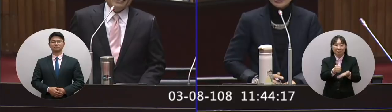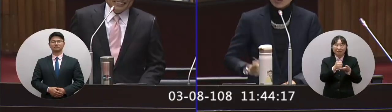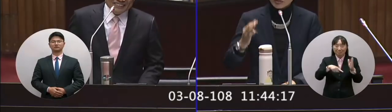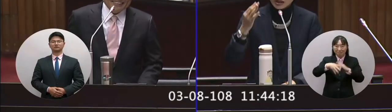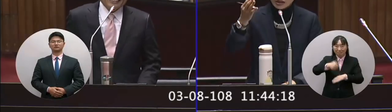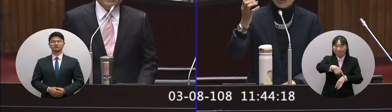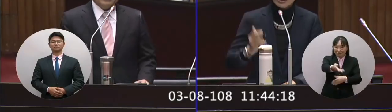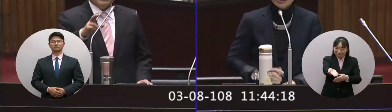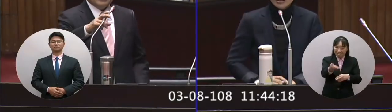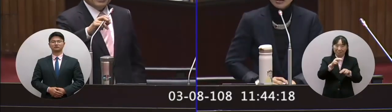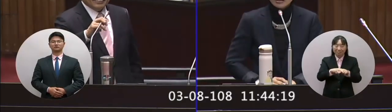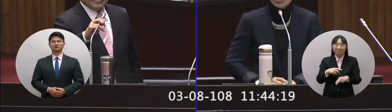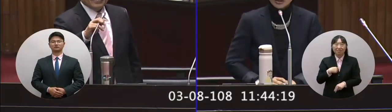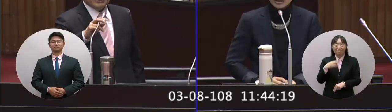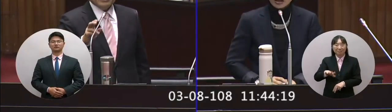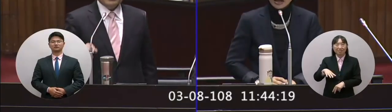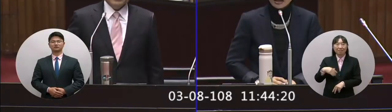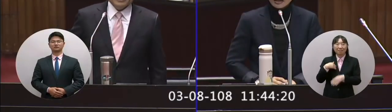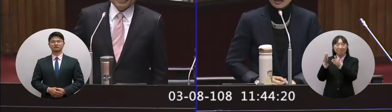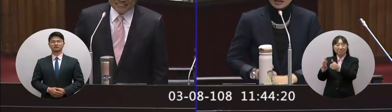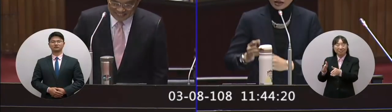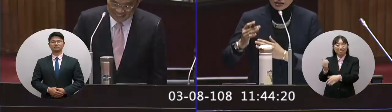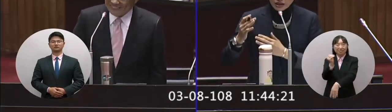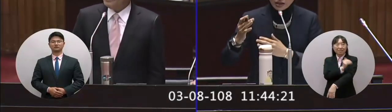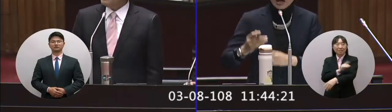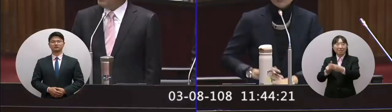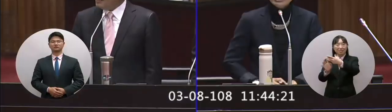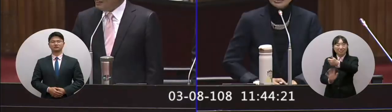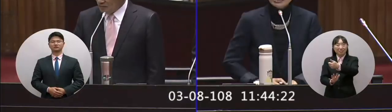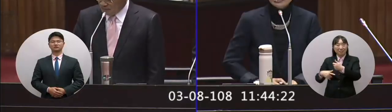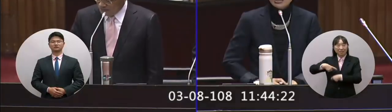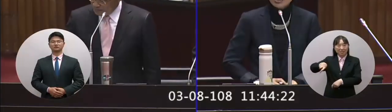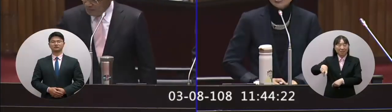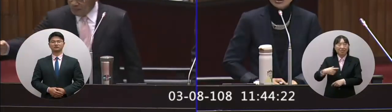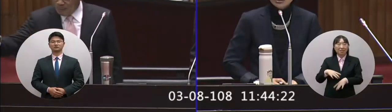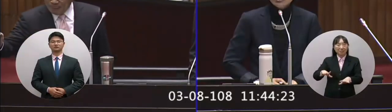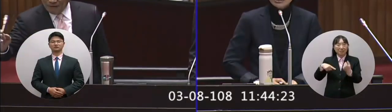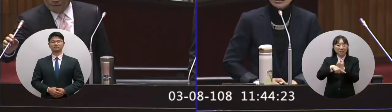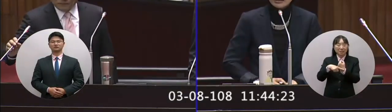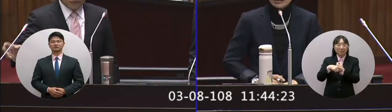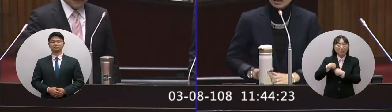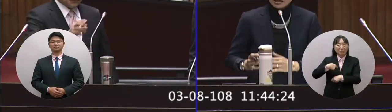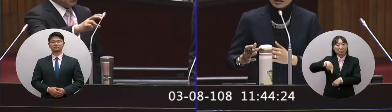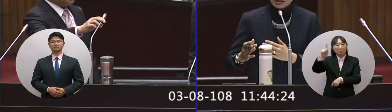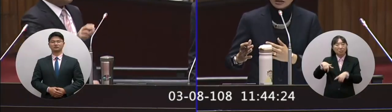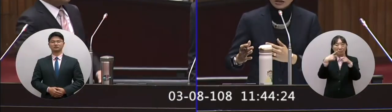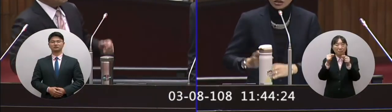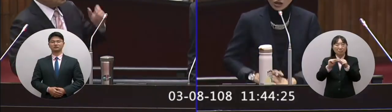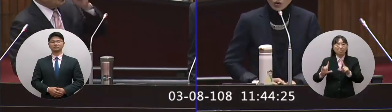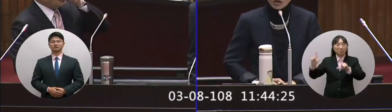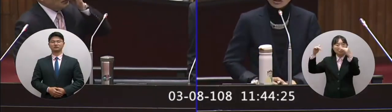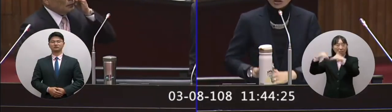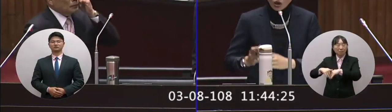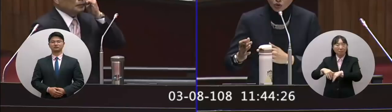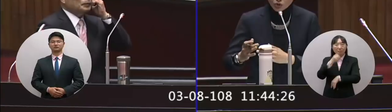休息一下？那我跟陈主委也要来检讨我们这一次到东京食品展的这